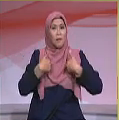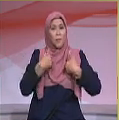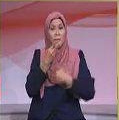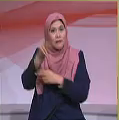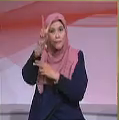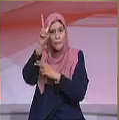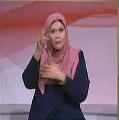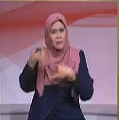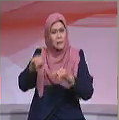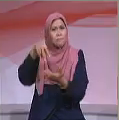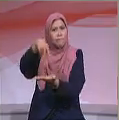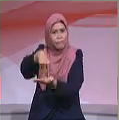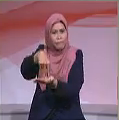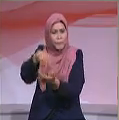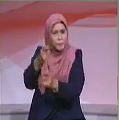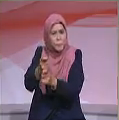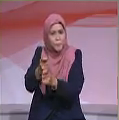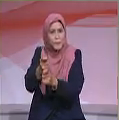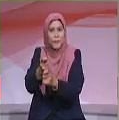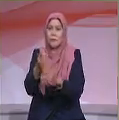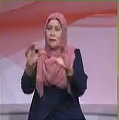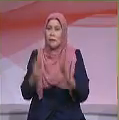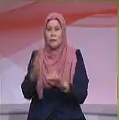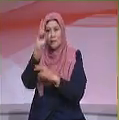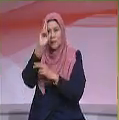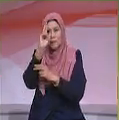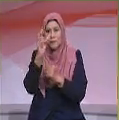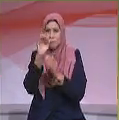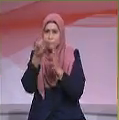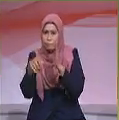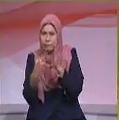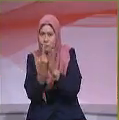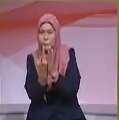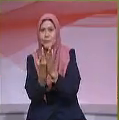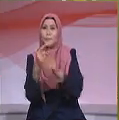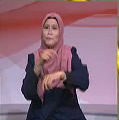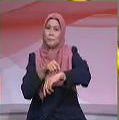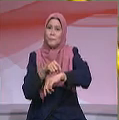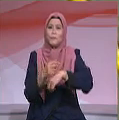berkenaan dilihat masih berdiri di tempat dan cara yang sama selama beberapa jam.